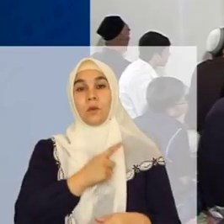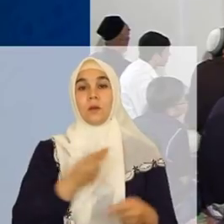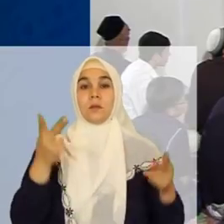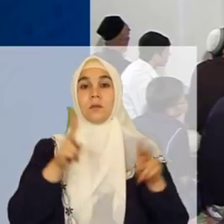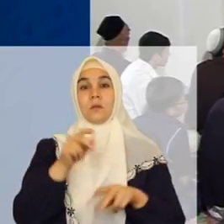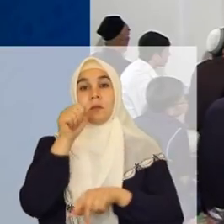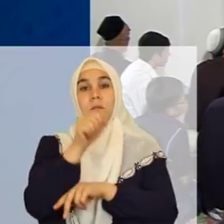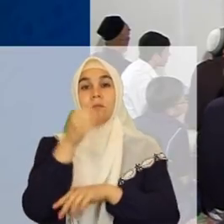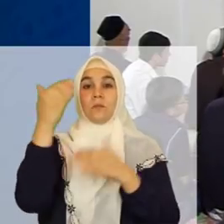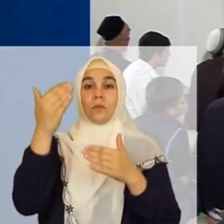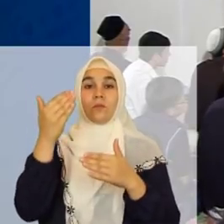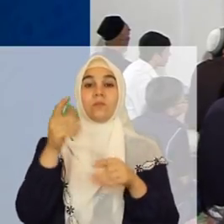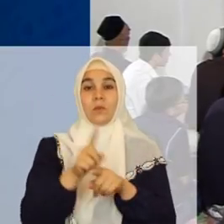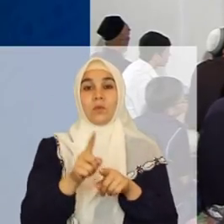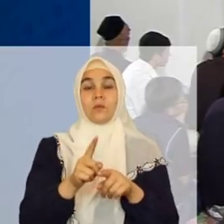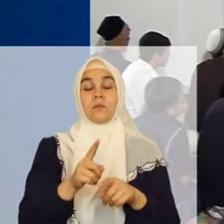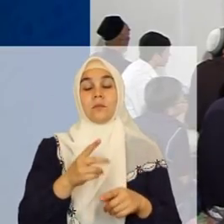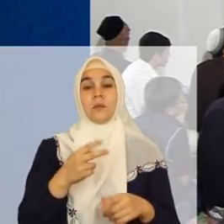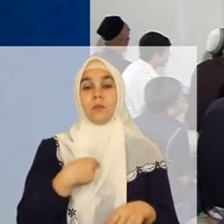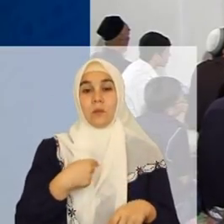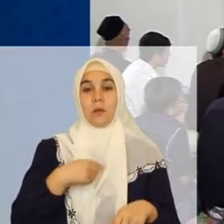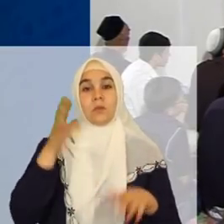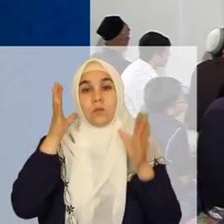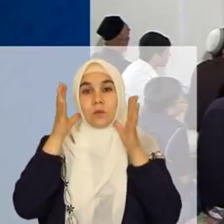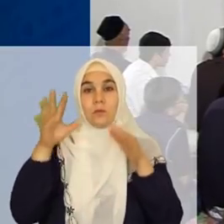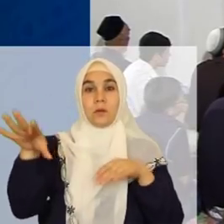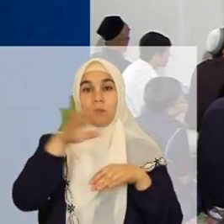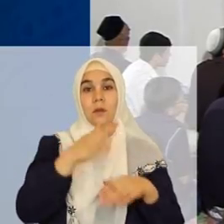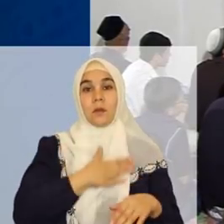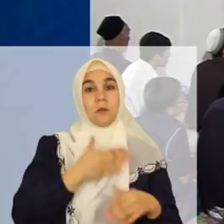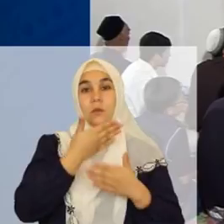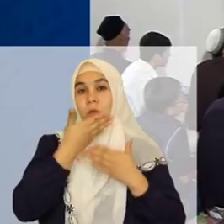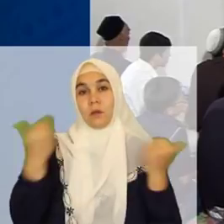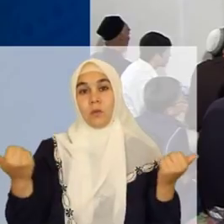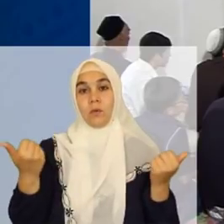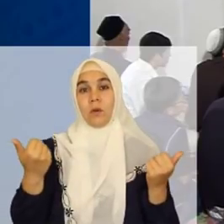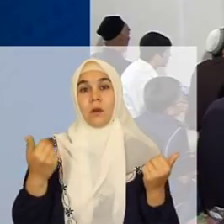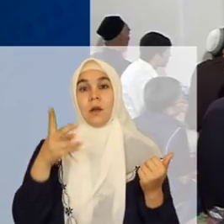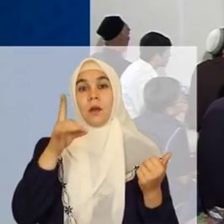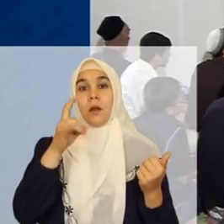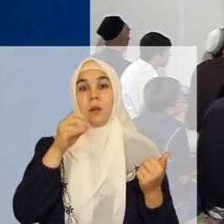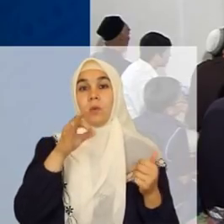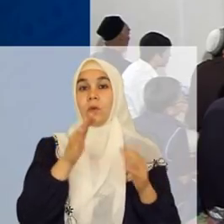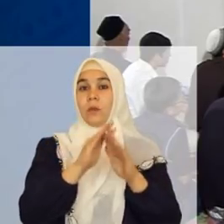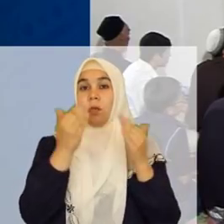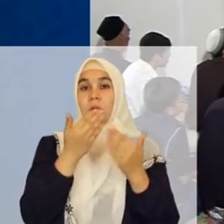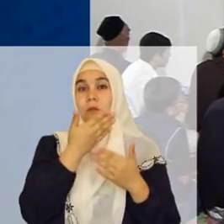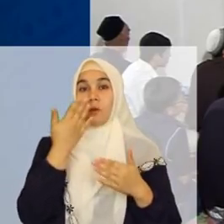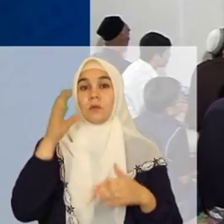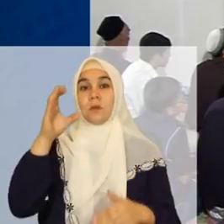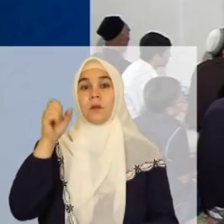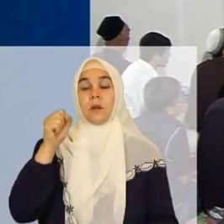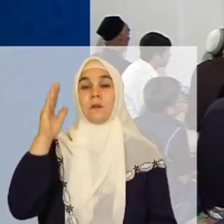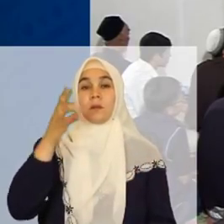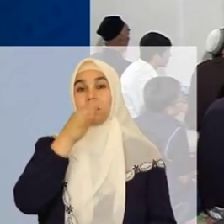bilan o'tkazishga bag'ishlaydi. Bizning dinimizda bu narsa yo'q. La rahbaniyata fil islam. Payg'ambar